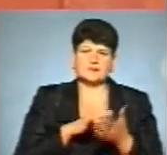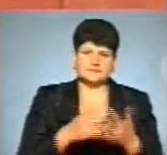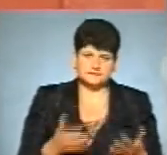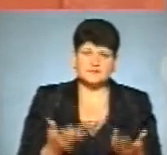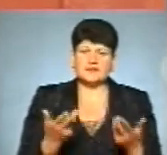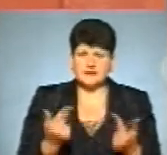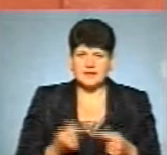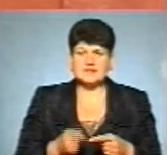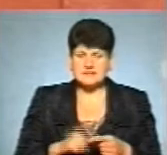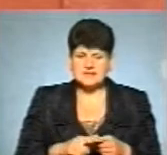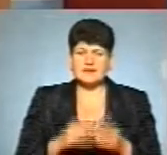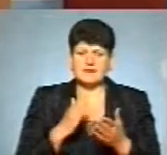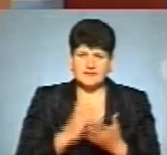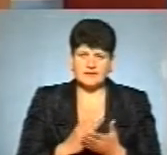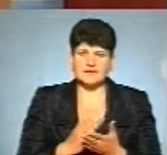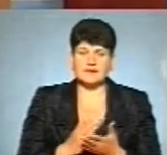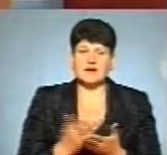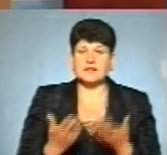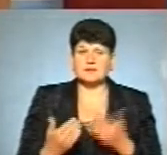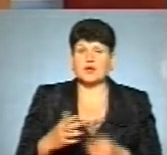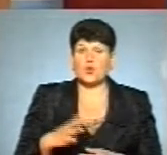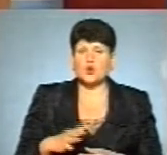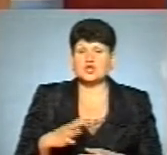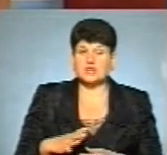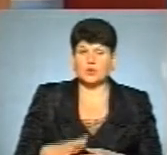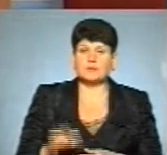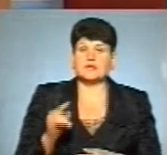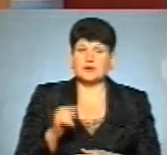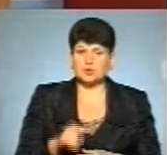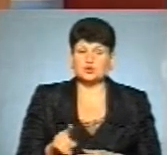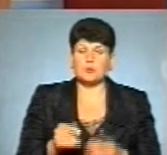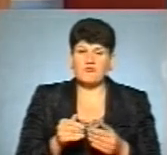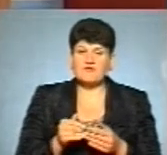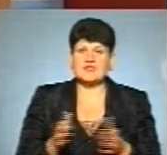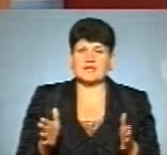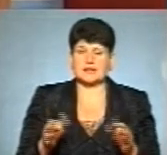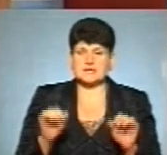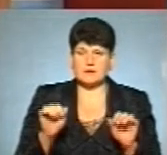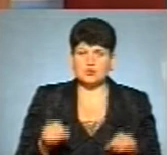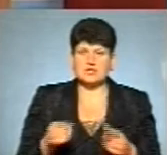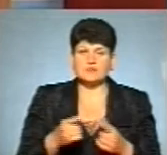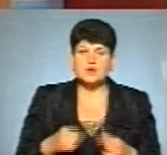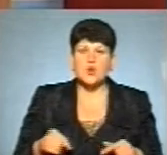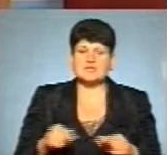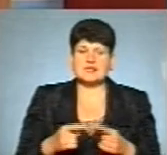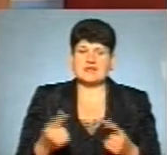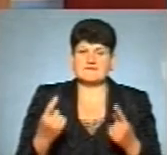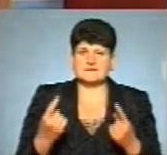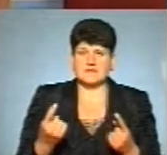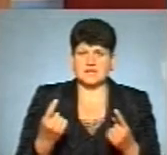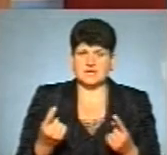Так, ці варіанти є, але, як знову ж, ми таки очікуємо для того, щоб відкрилися можливості організації великих